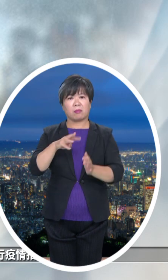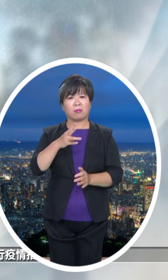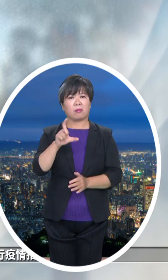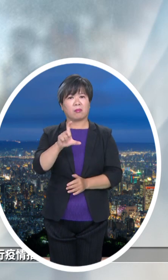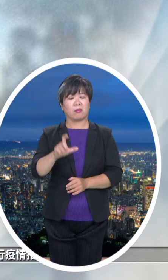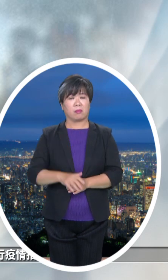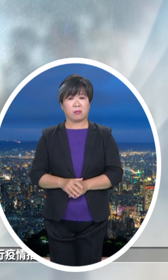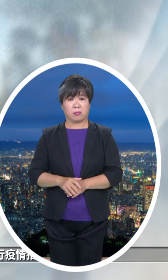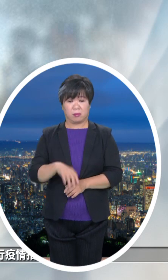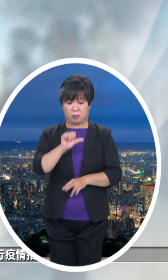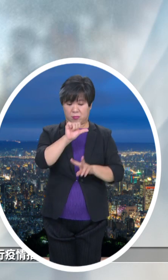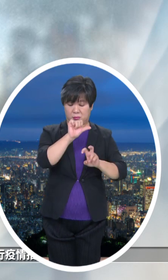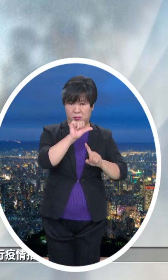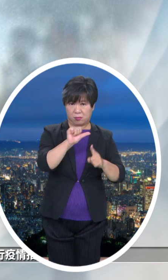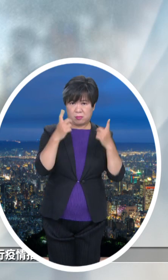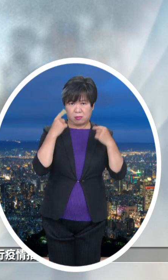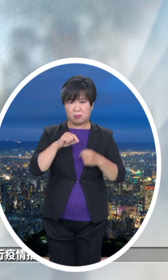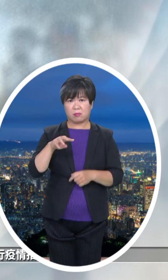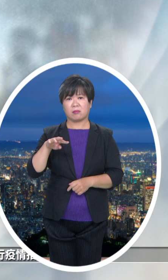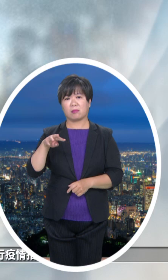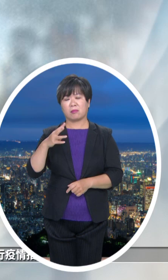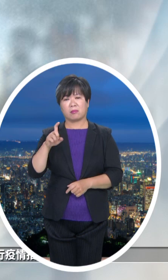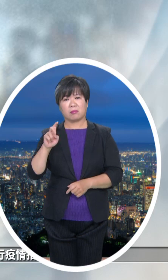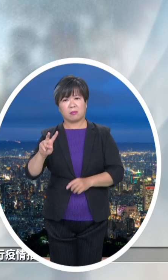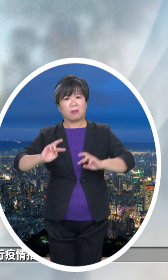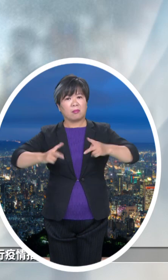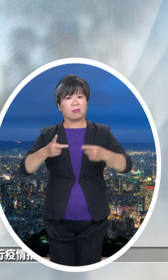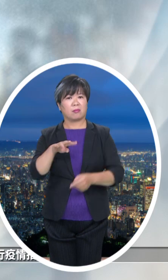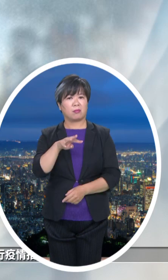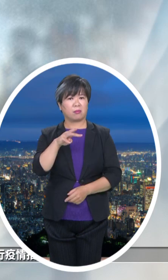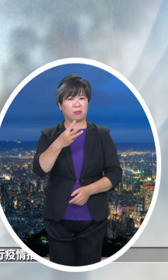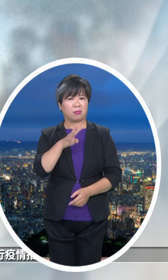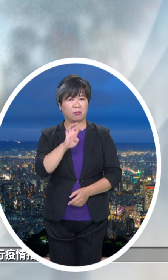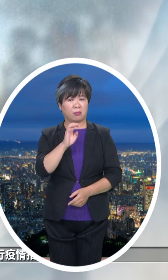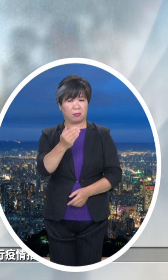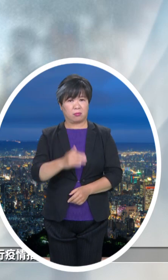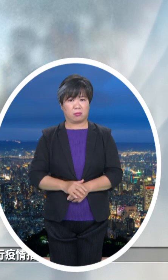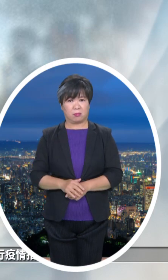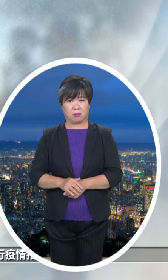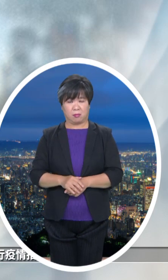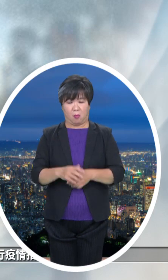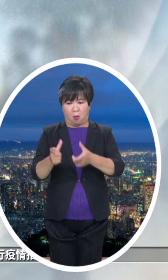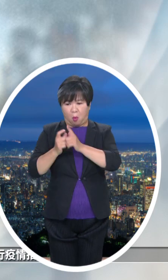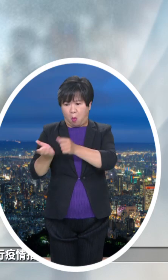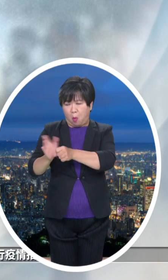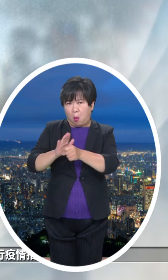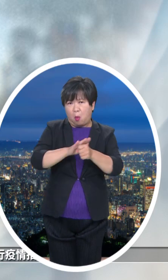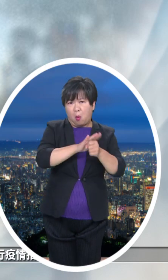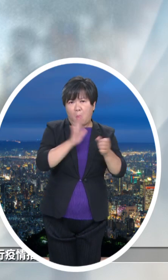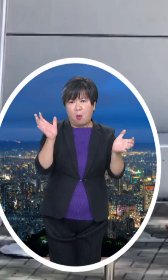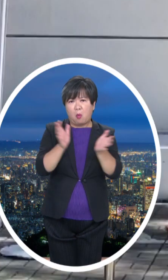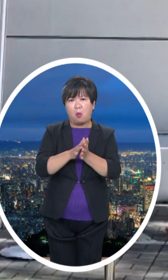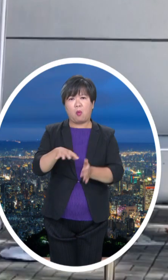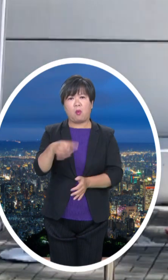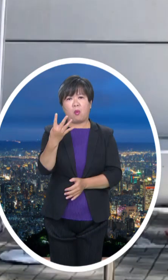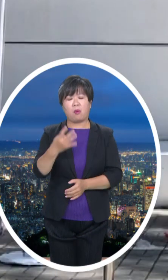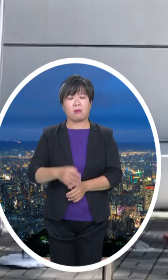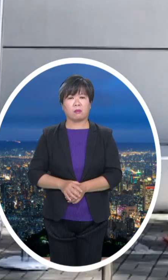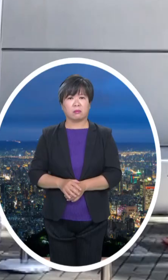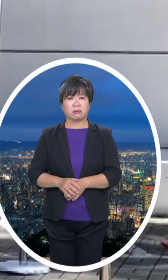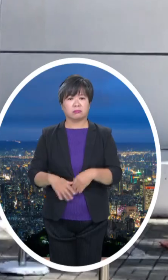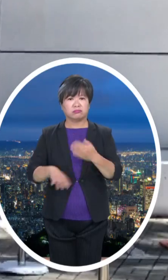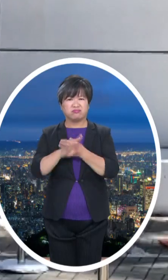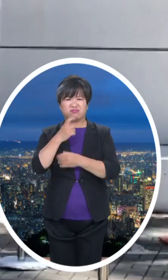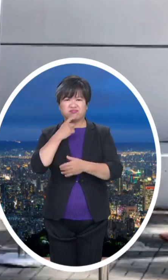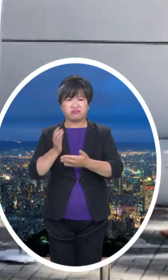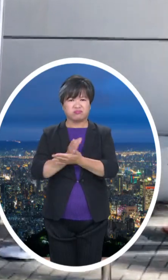360例，21号312例更新后为349例。校正回归本土的案例合计有400例，外界质疑